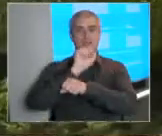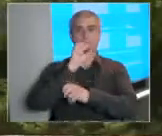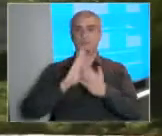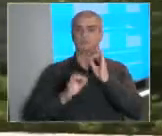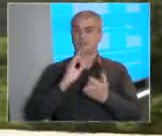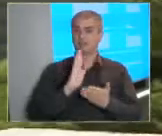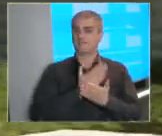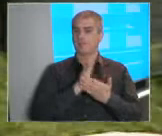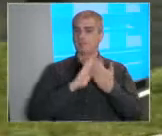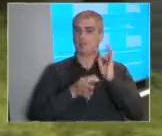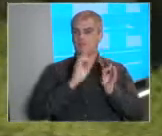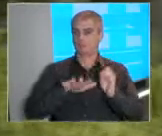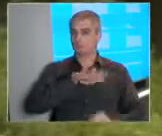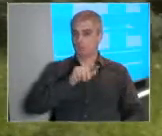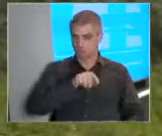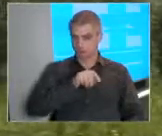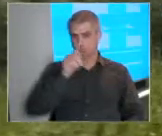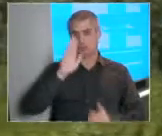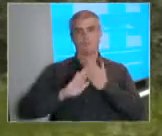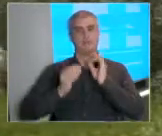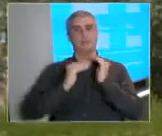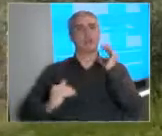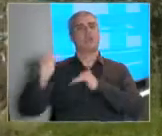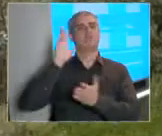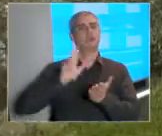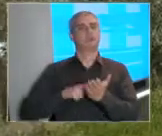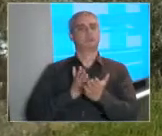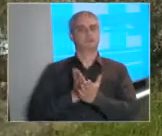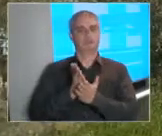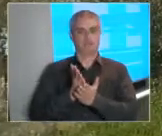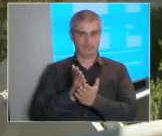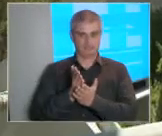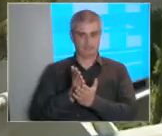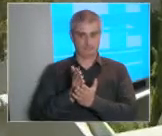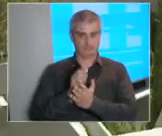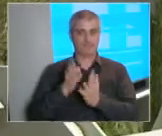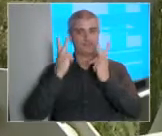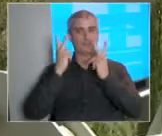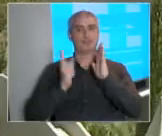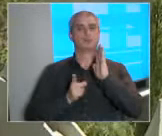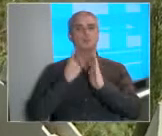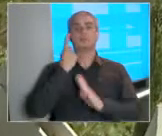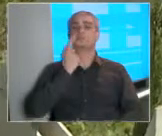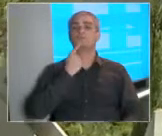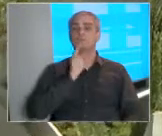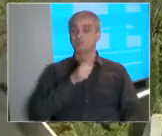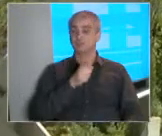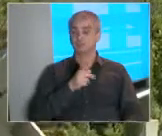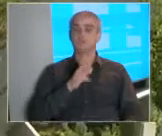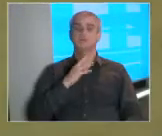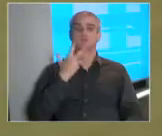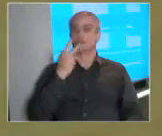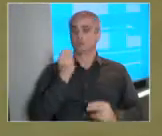דין והחלטות של בתי המשפט המחוזיים בשבתו כבית המשפט הגבוה לצדק. עיקרון התקדים המחייב שלו שני